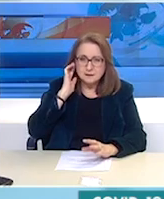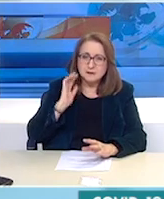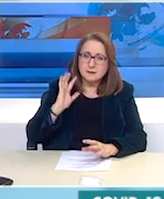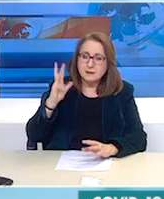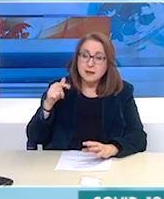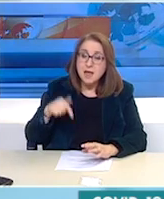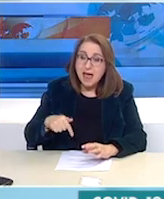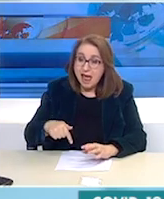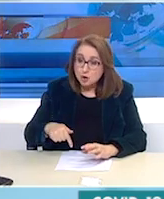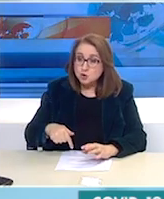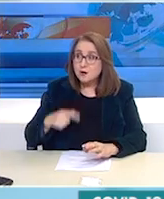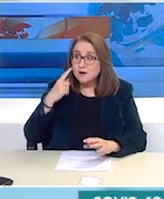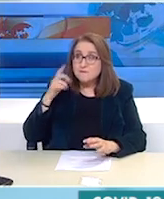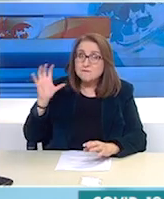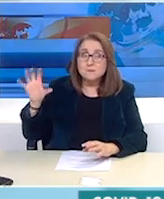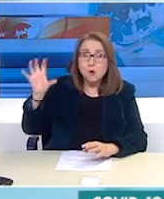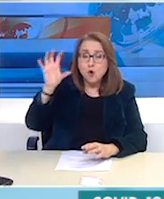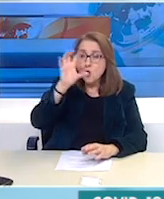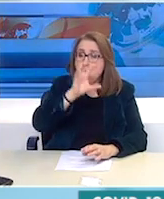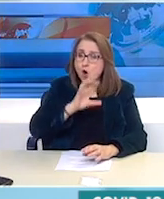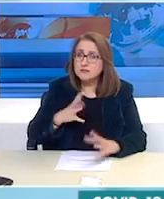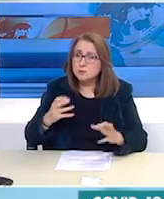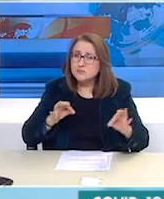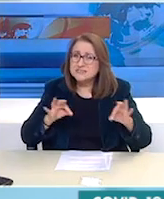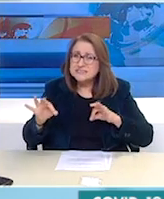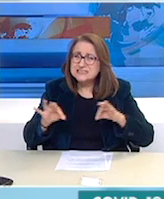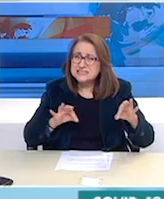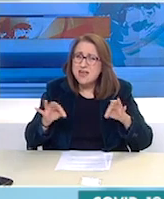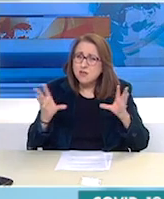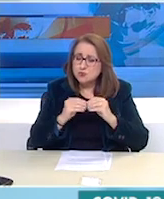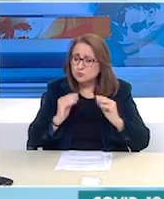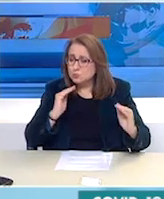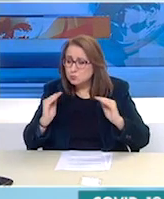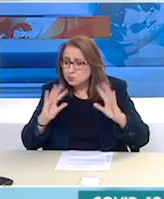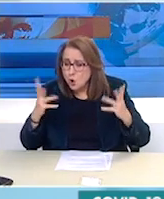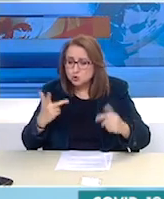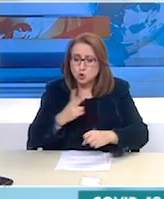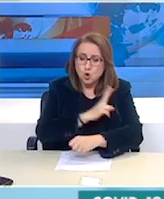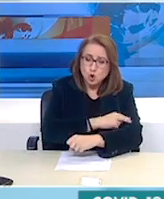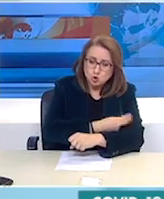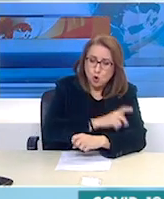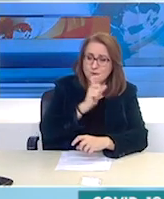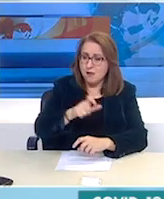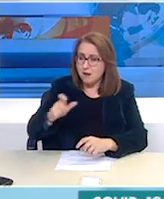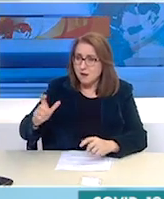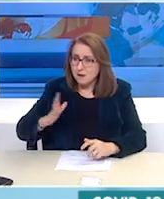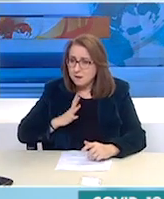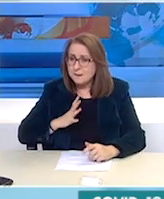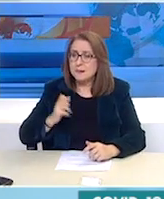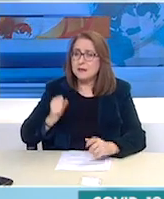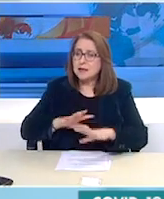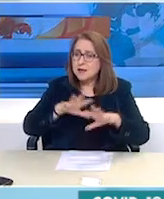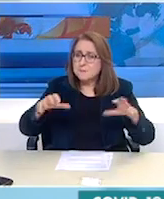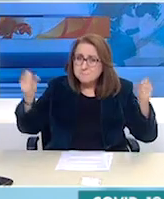στρατηγικές που υιοθετούνται από τις περισσότερες χώρες, στρατηγικές που αφορούσαν στην προστασία του συστήματος υγείας αλλά και της ζωής των πολιτών και των μαζικών